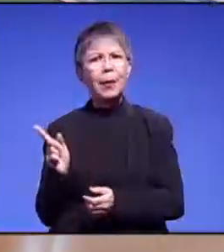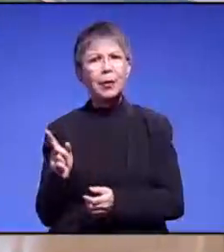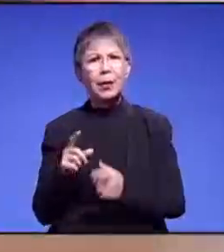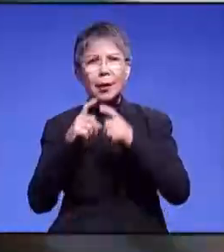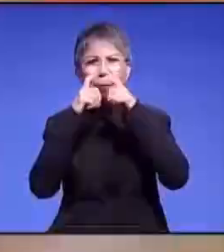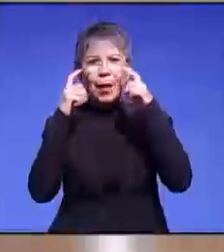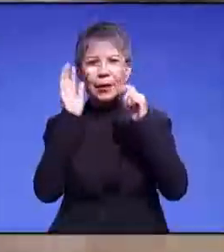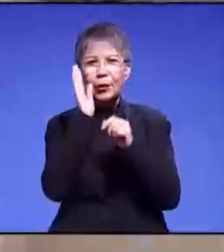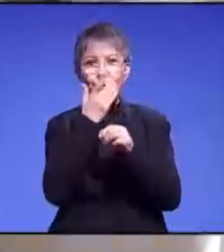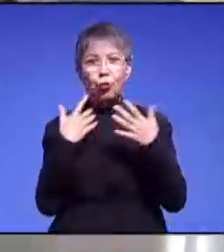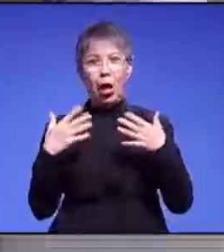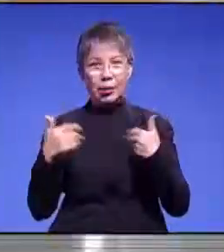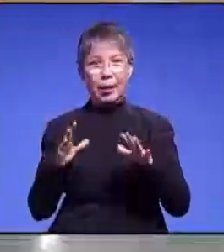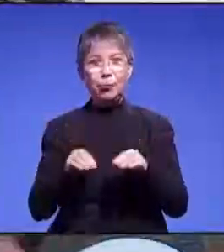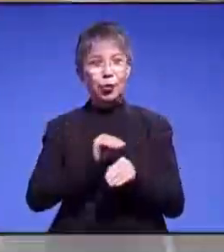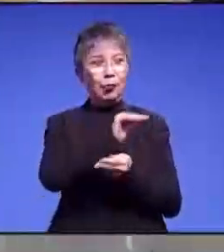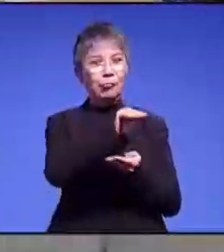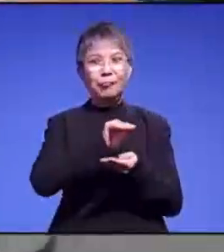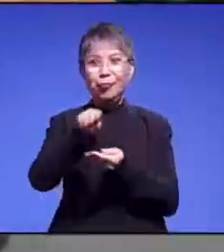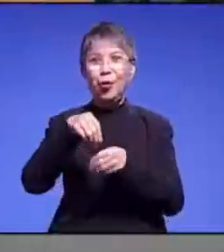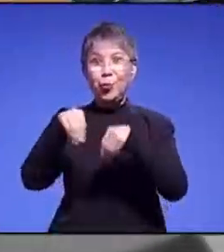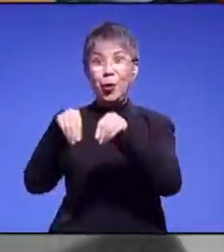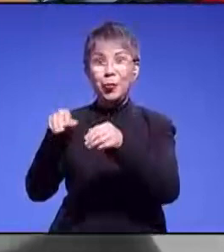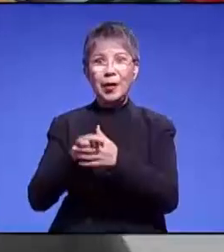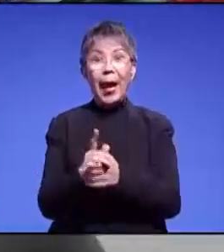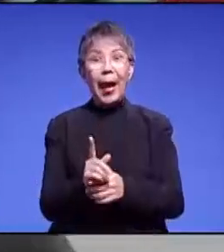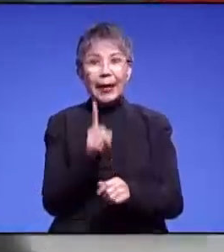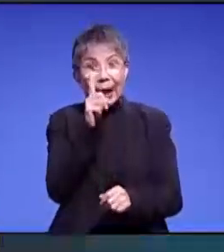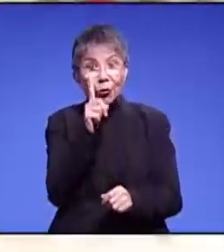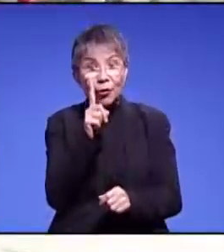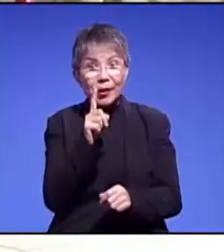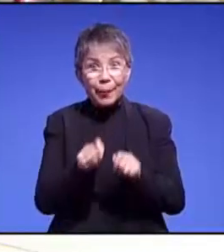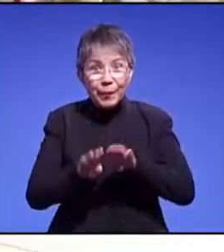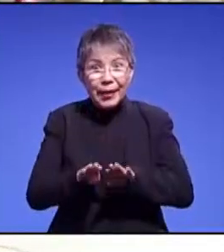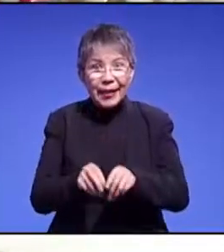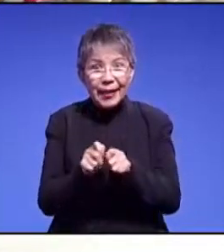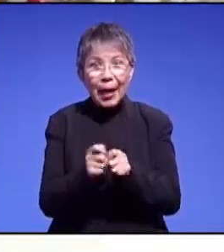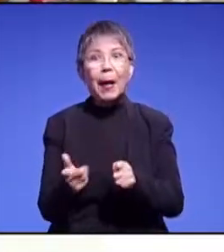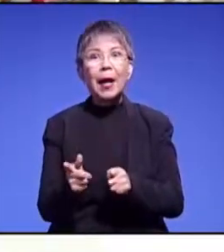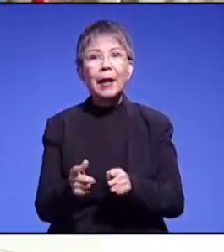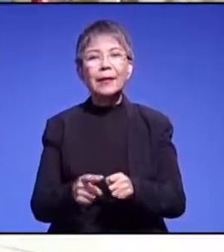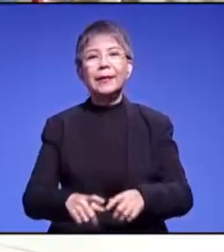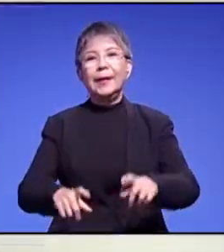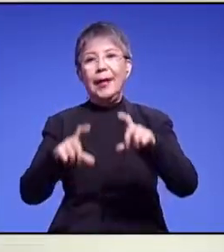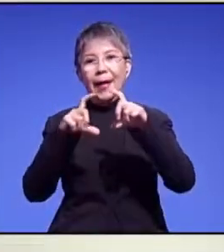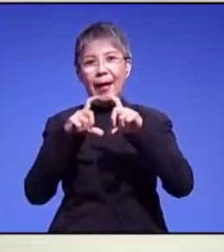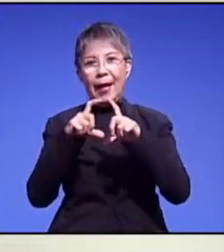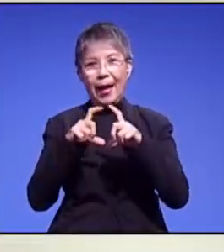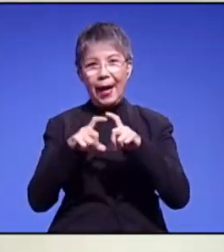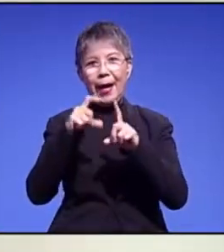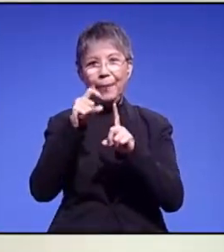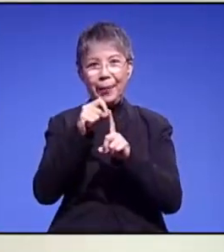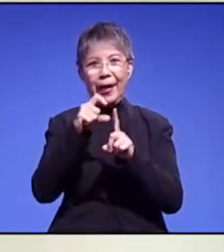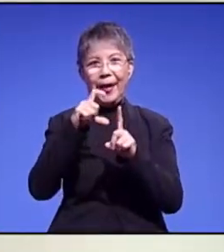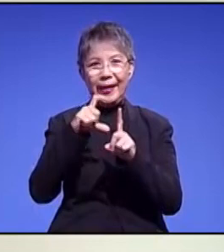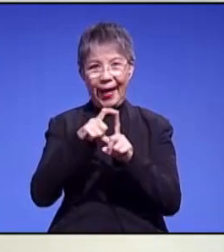Masker dan face shield sudah siap didistribusikan. Masih ada satu lagi yang harus dibuat nih pemirsa. Baju hazmat atau